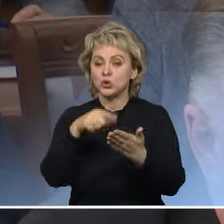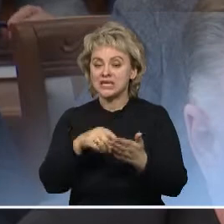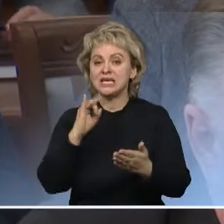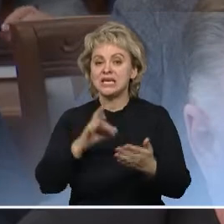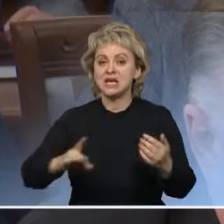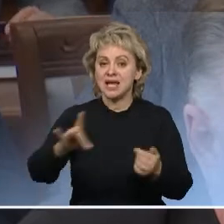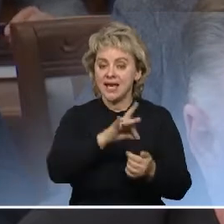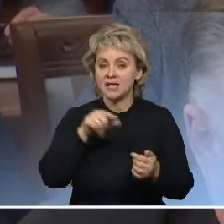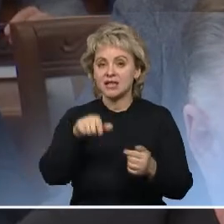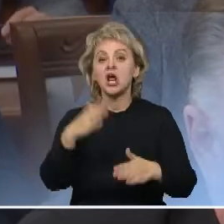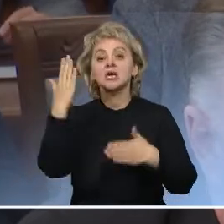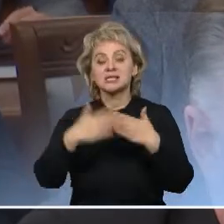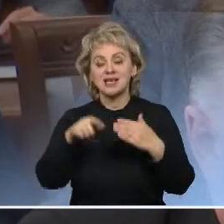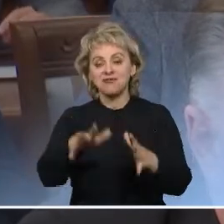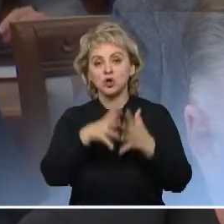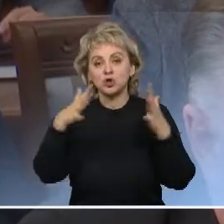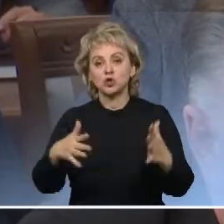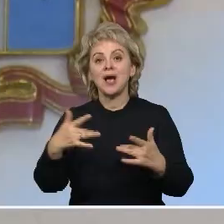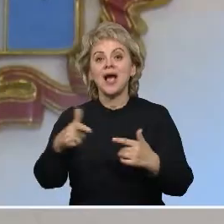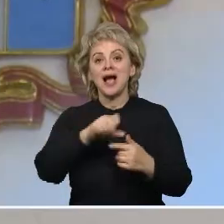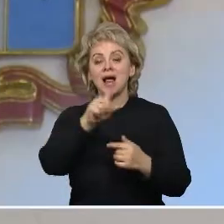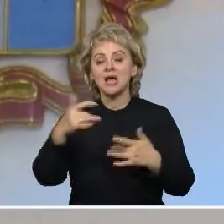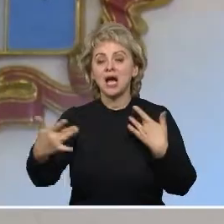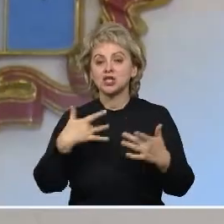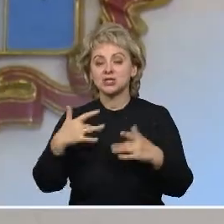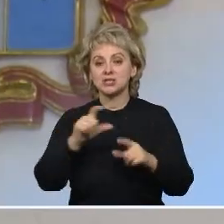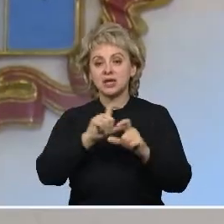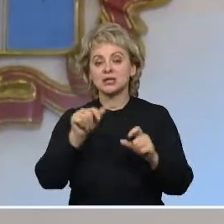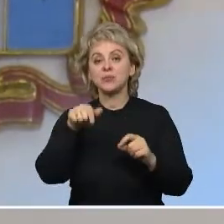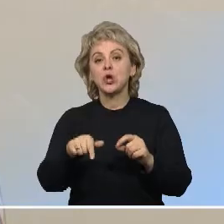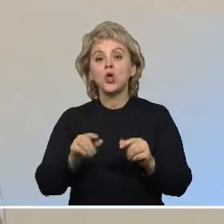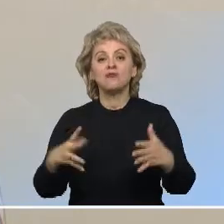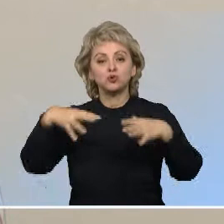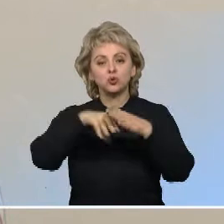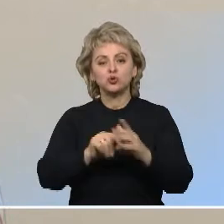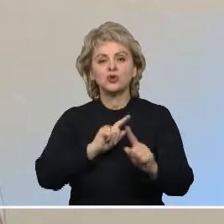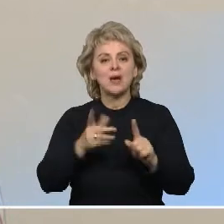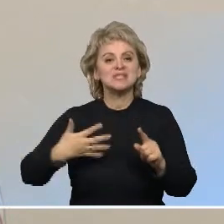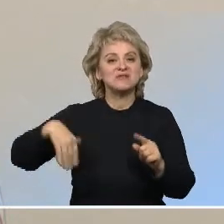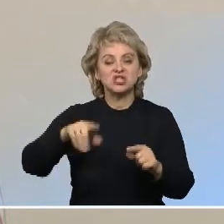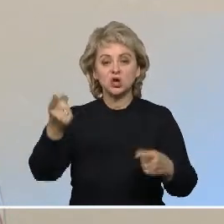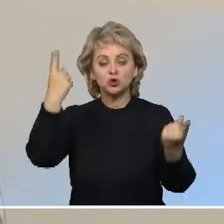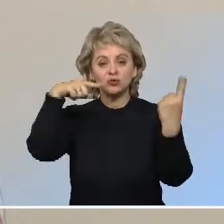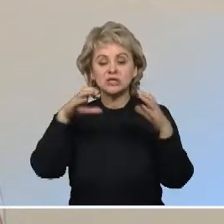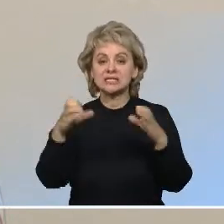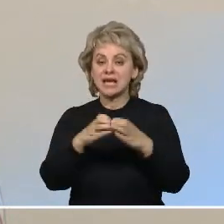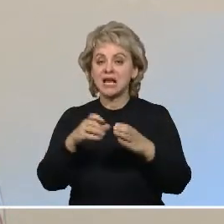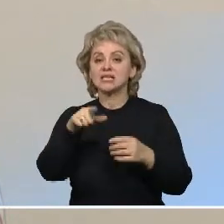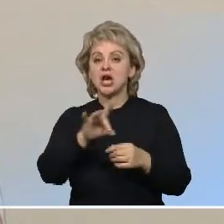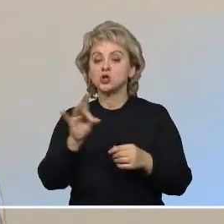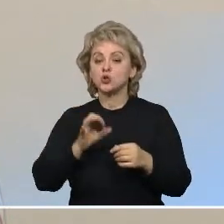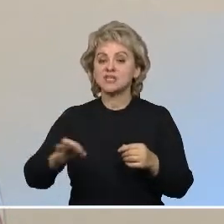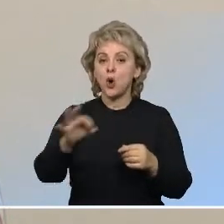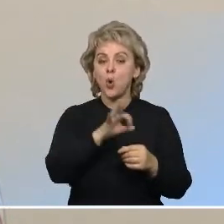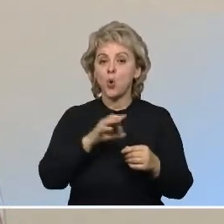и регионального. И завершится большим гала-концертом. Вот сюда нужно включить абсолютно все творческие коллективы Ростовской